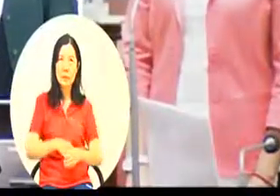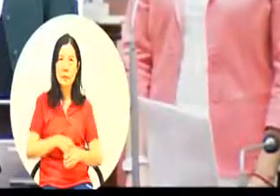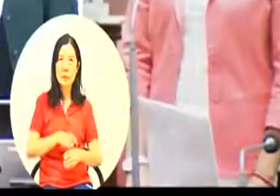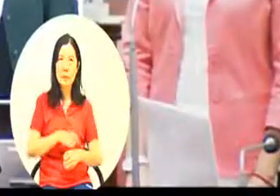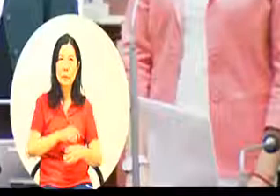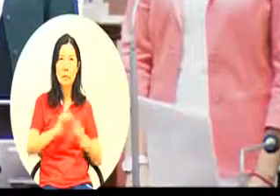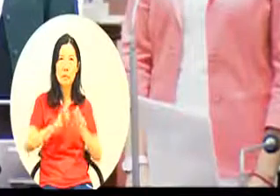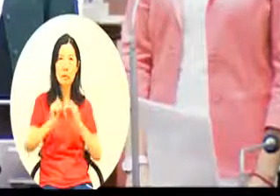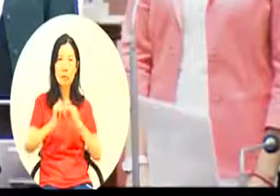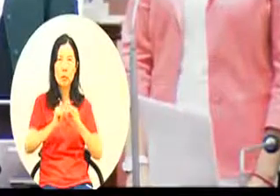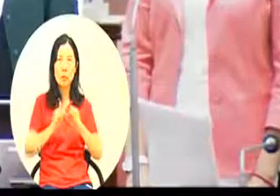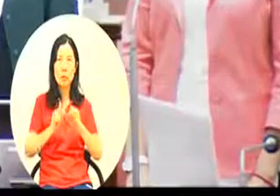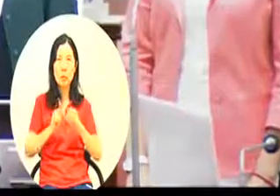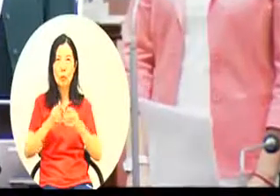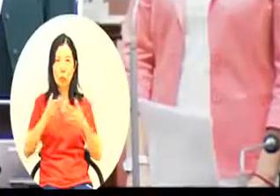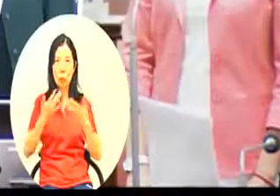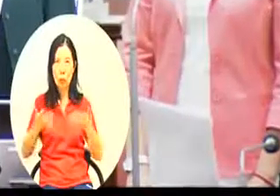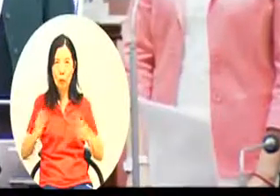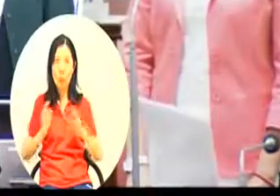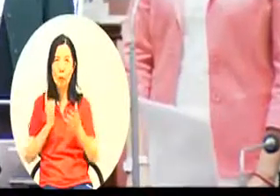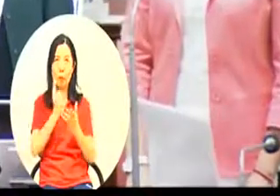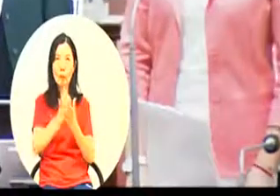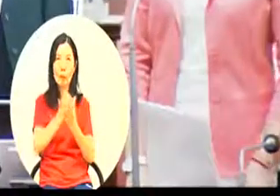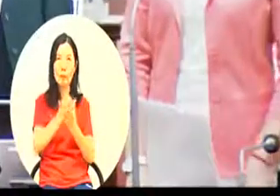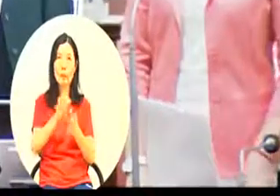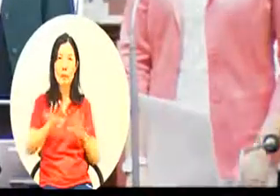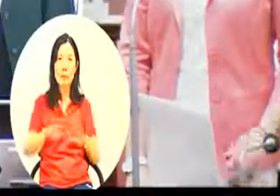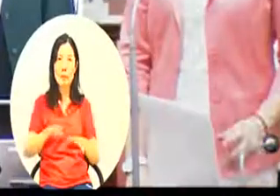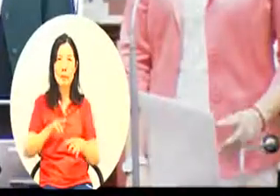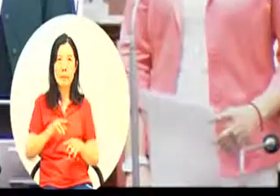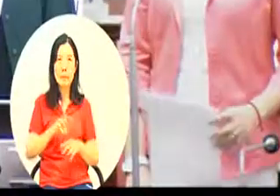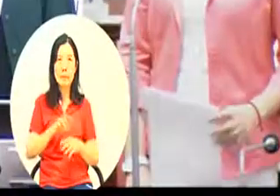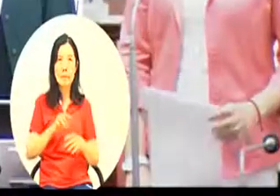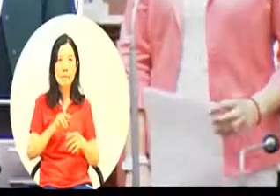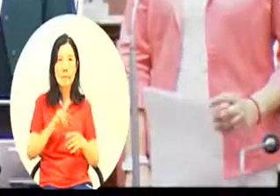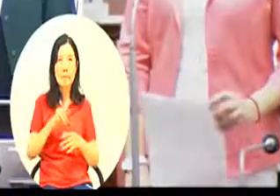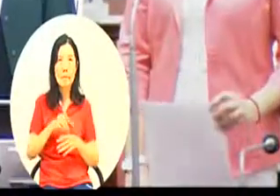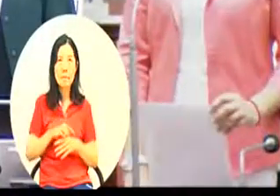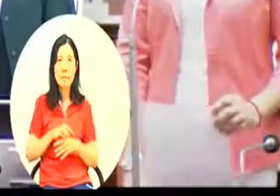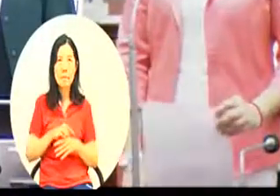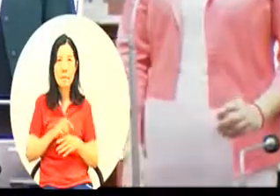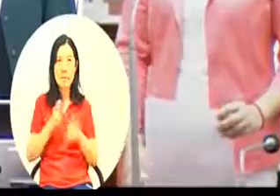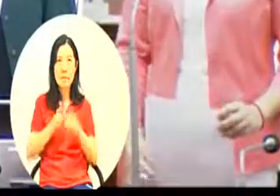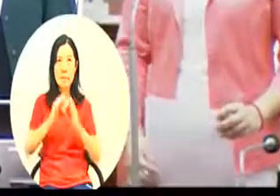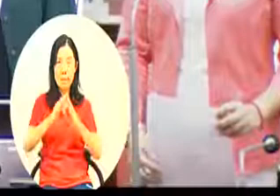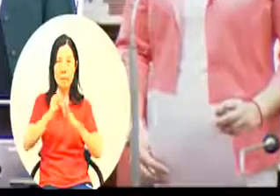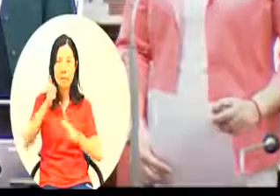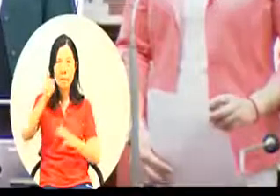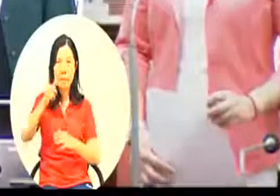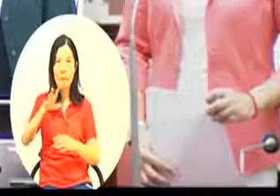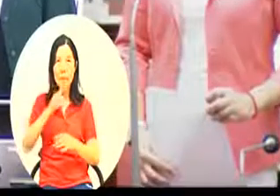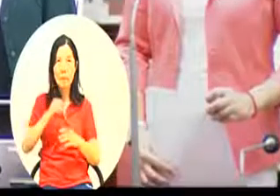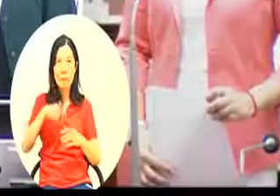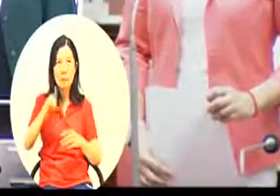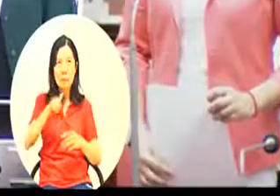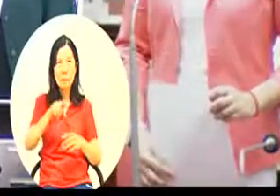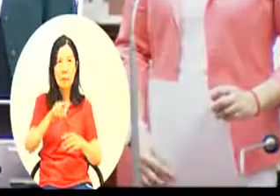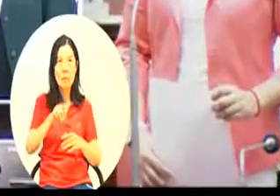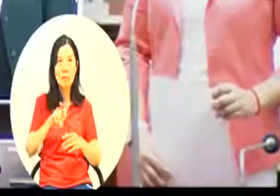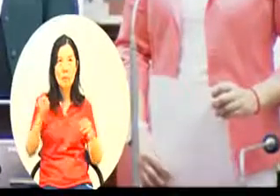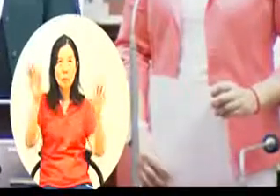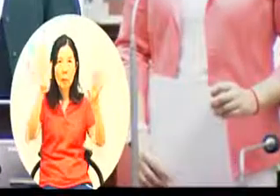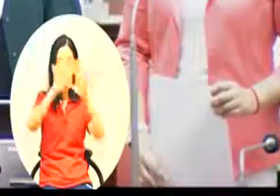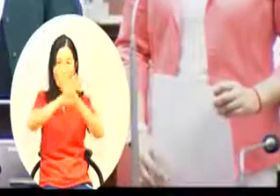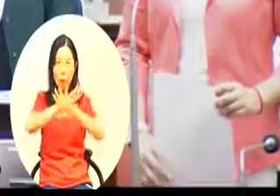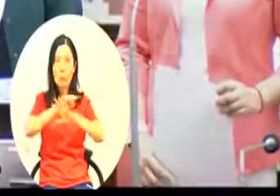市民参加，所以我们是那一天是我们喜民村副市长也去，我们到晚上很多个一个